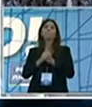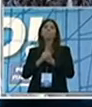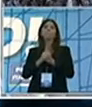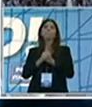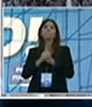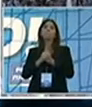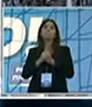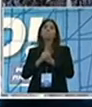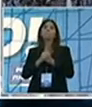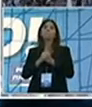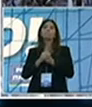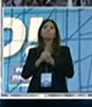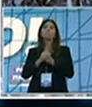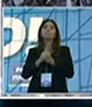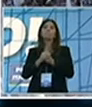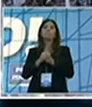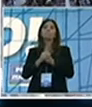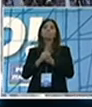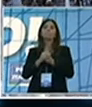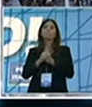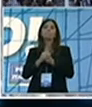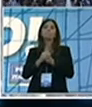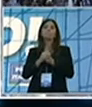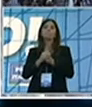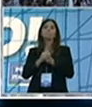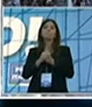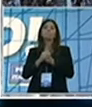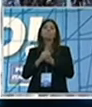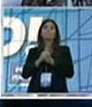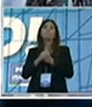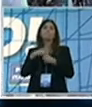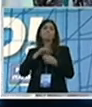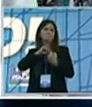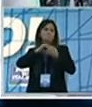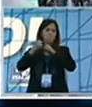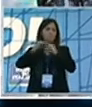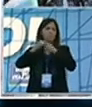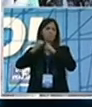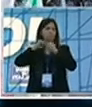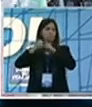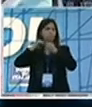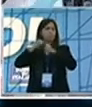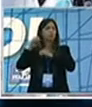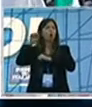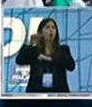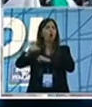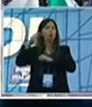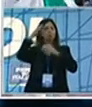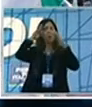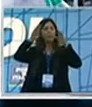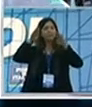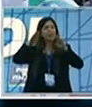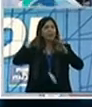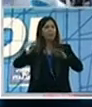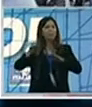Giorgia Meloni, Daniela Preziosi e Alessandro Campi, e poi ho visto che con Giovanni Marinetti c'è Franco Bechis, andiamo poi